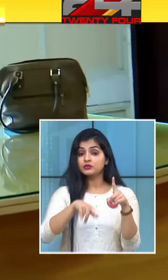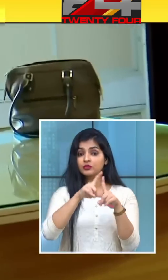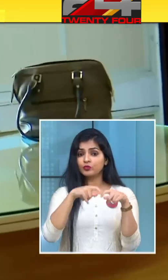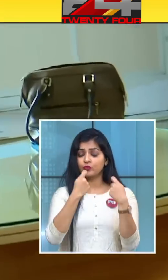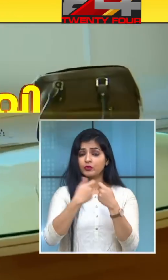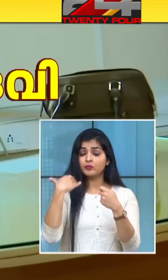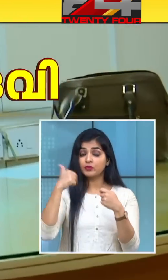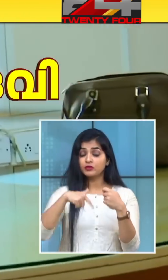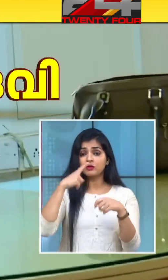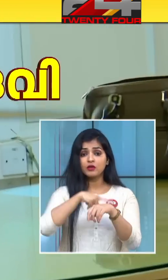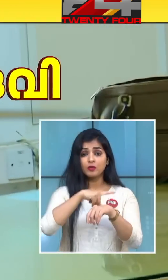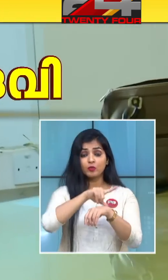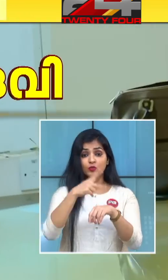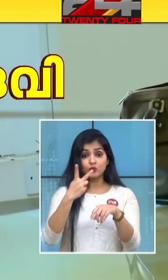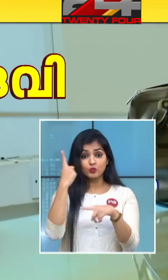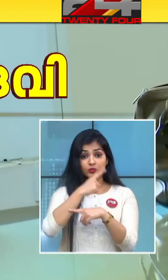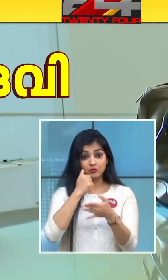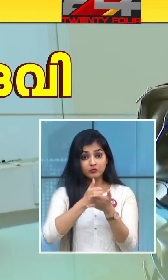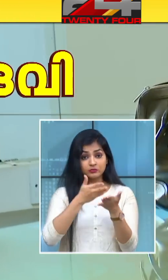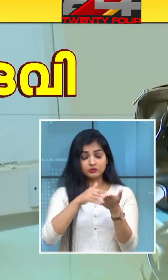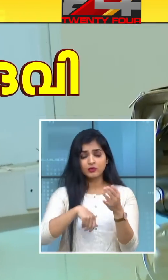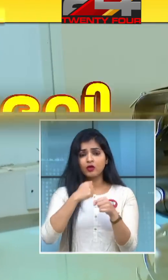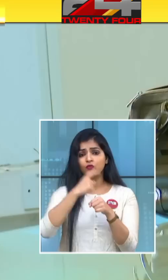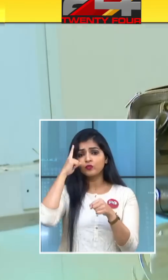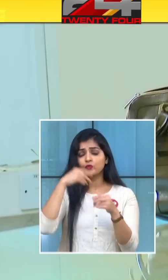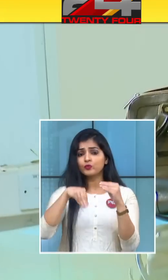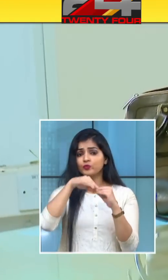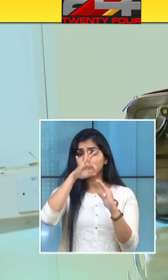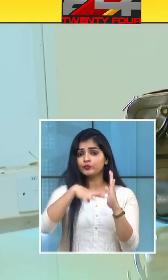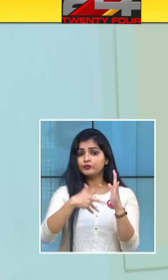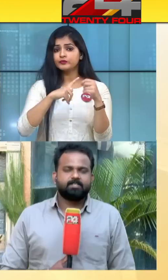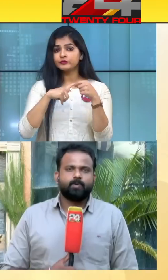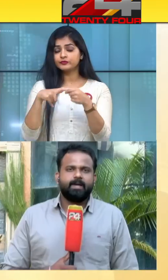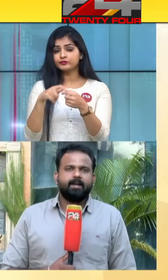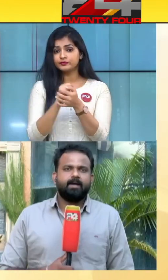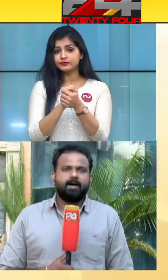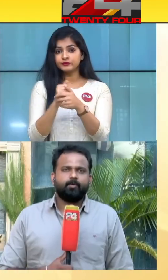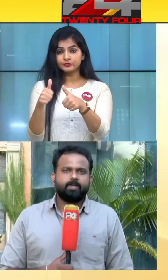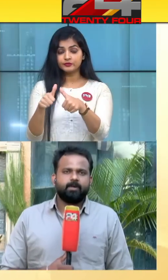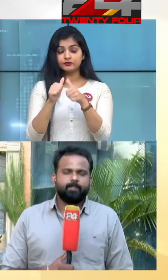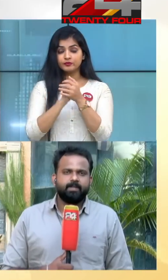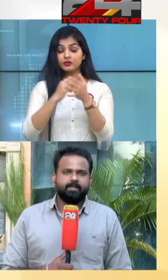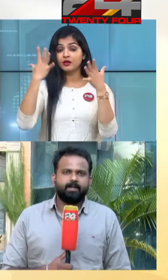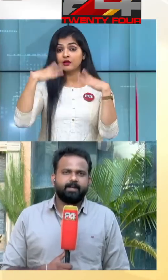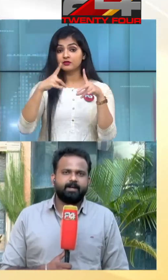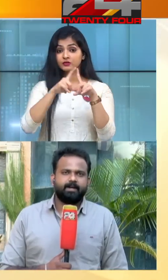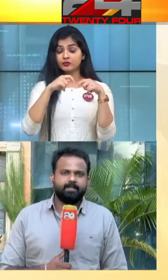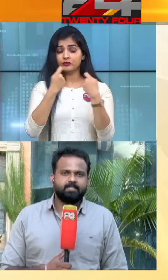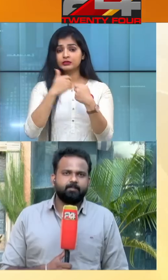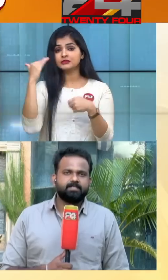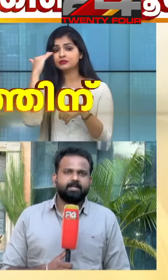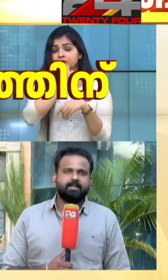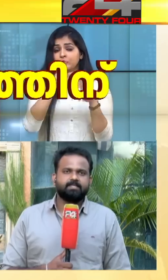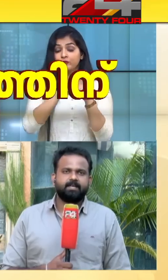എന്തൊക്കെയാണ് സർക്കാരിന്റെ നിലവിലെ തീരുമാനങ്ങൾ? സുഹൈൽ, ആരോഗ്യവകുപ്പിന് തന്നെ